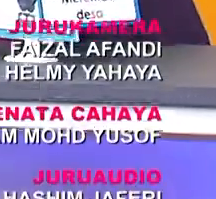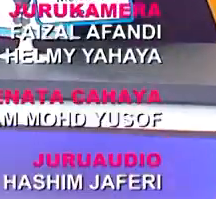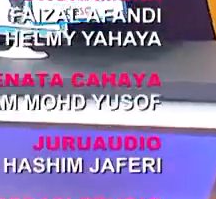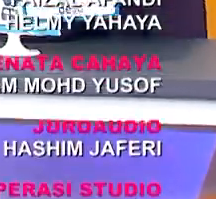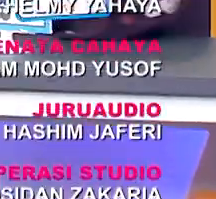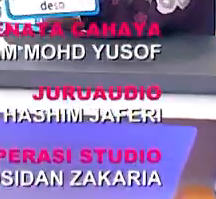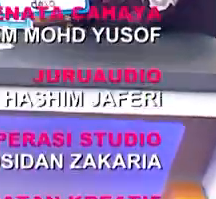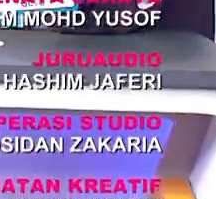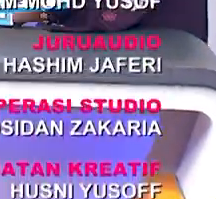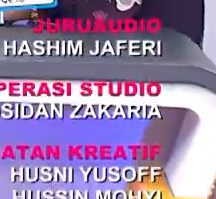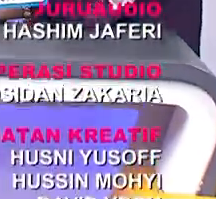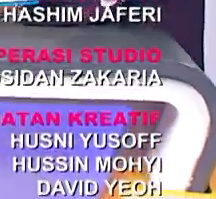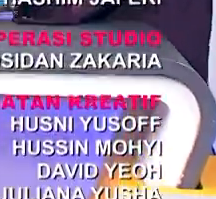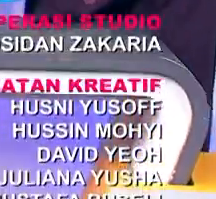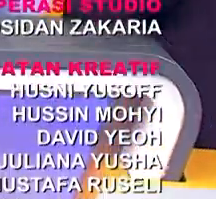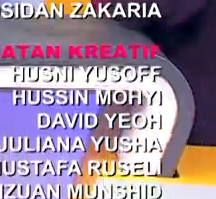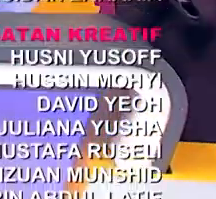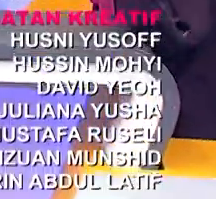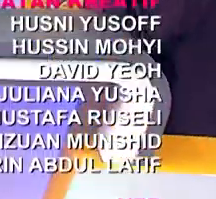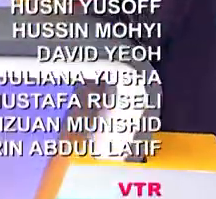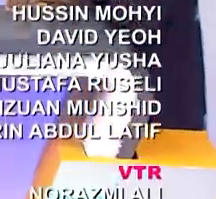Kita tengok cikgu hadiah apa.